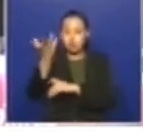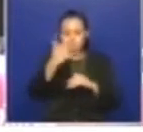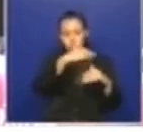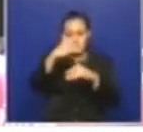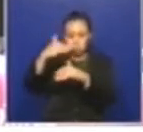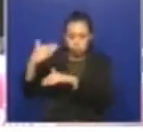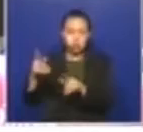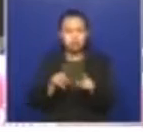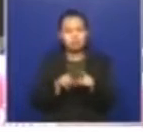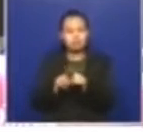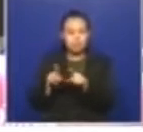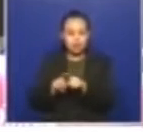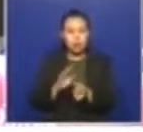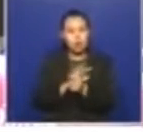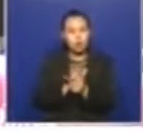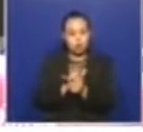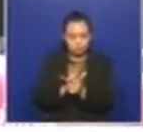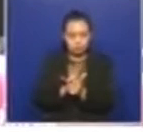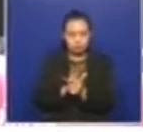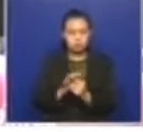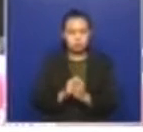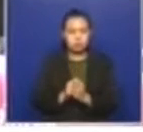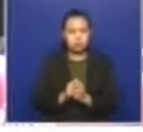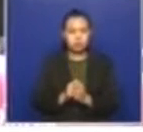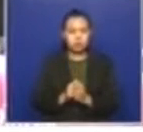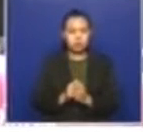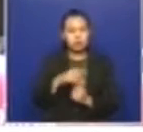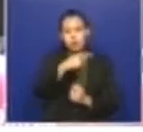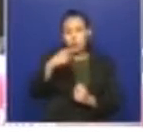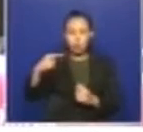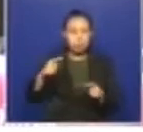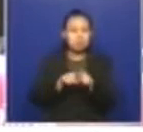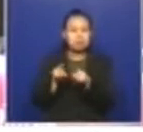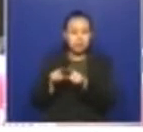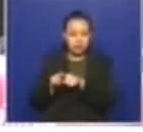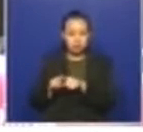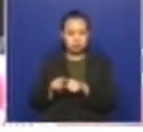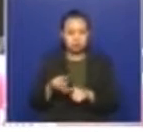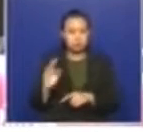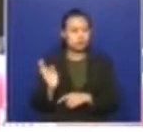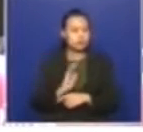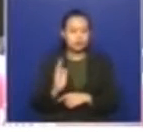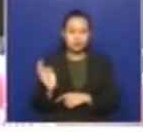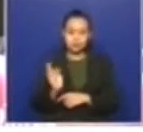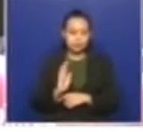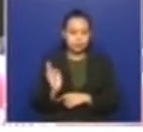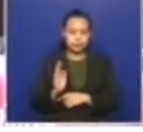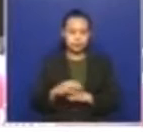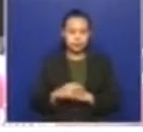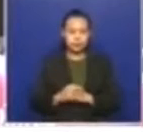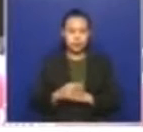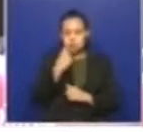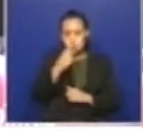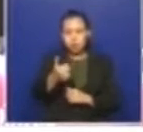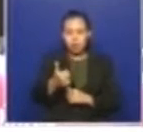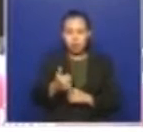ติดลบหมดเพราะมันโควิดพอมีโควิดมันก็ติดลบหมดอ่ะจริงจริงไม่ใช่หรอกถ้าไปดูได้ก่อน